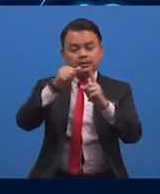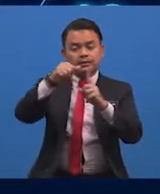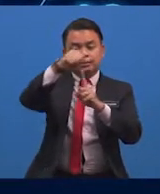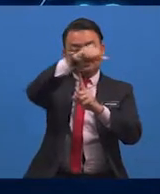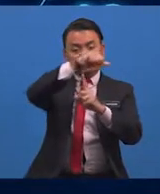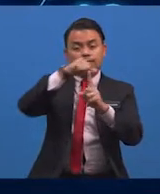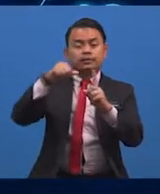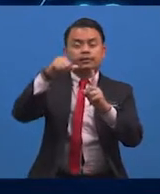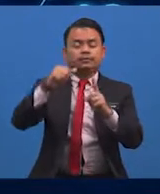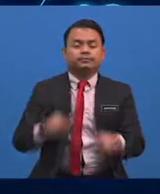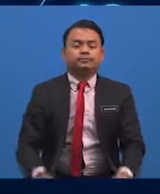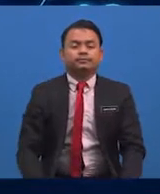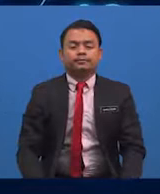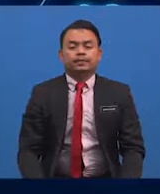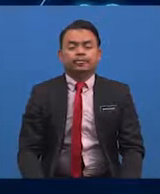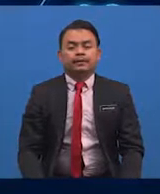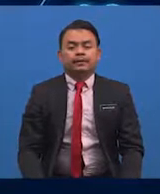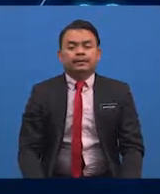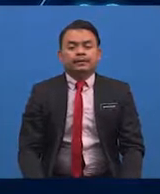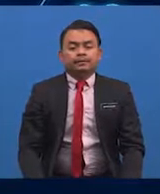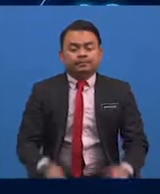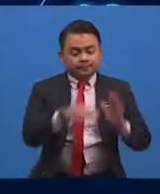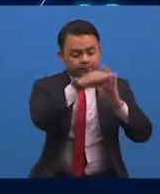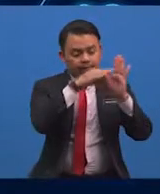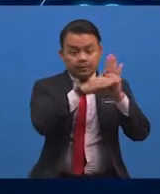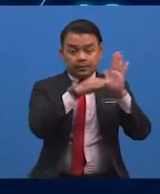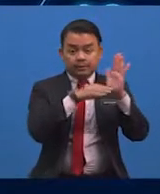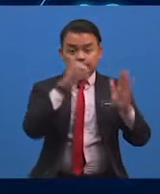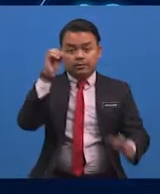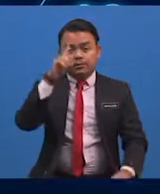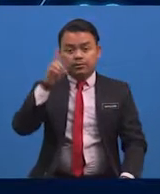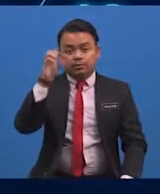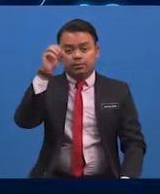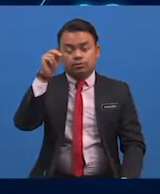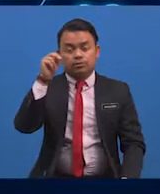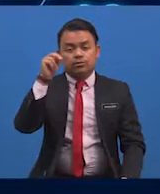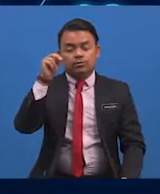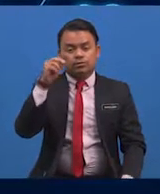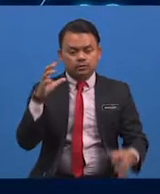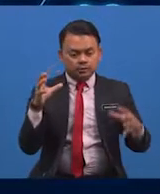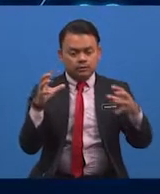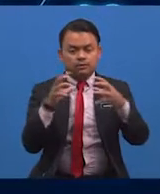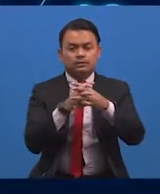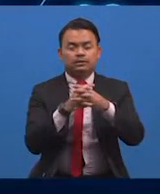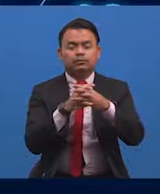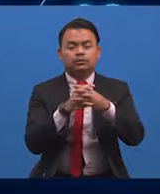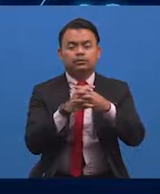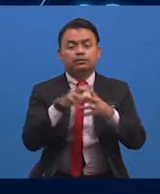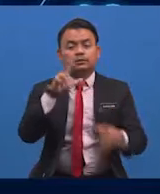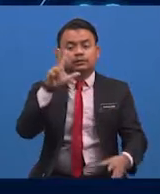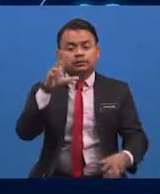Lapisan ozon dibentuk oleh molekul oksigen, iaitu dihasilkan daripada cantuman 3 atom